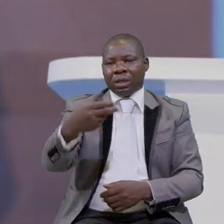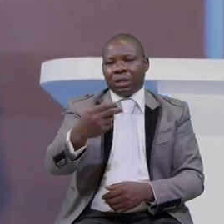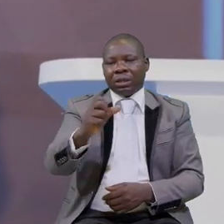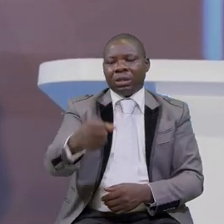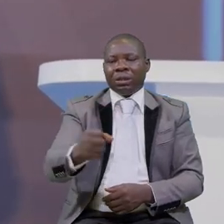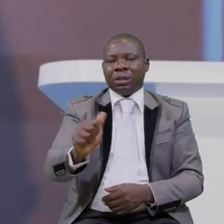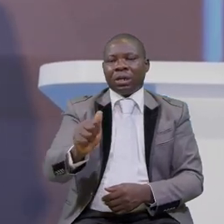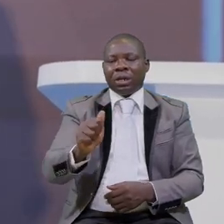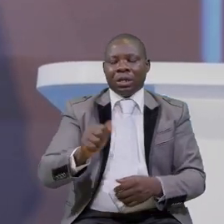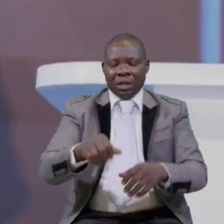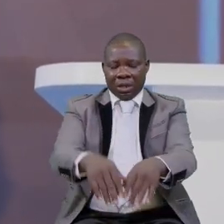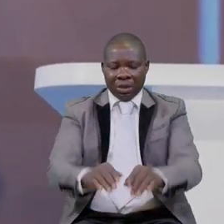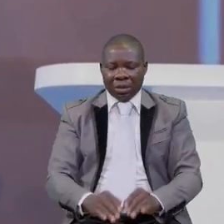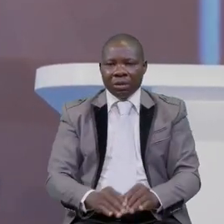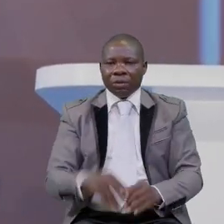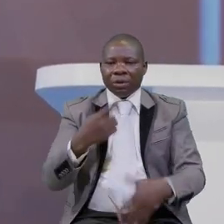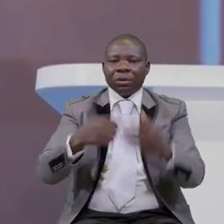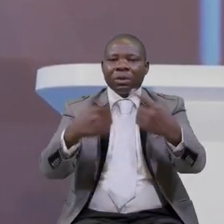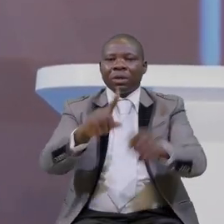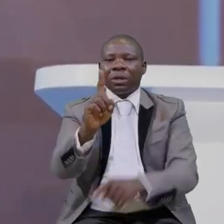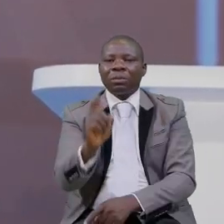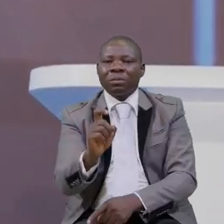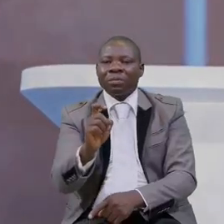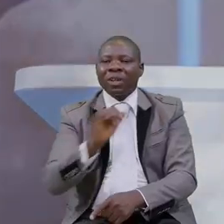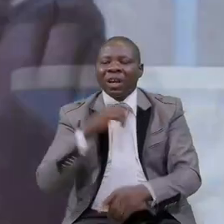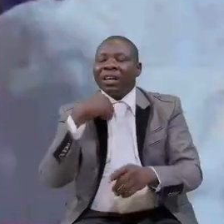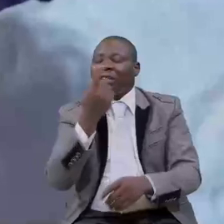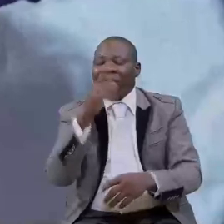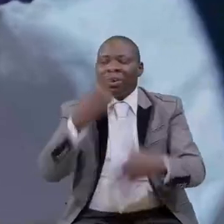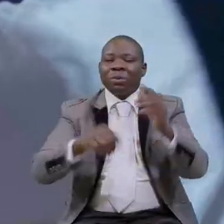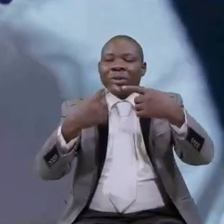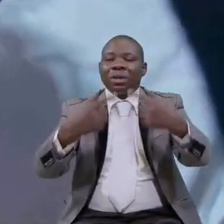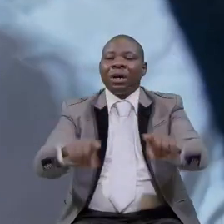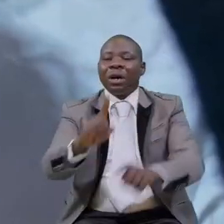d'Élisée. Qu'est-ce qui est arrivé? J'ai dit, qu'est-ce qui est arrivé?